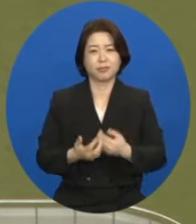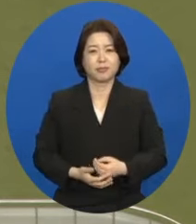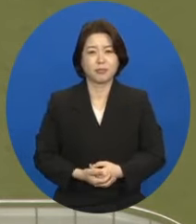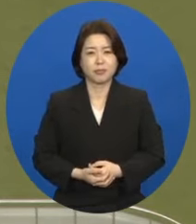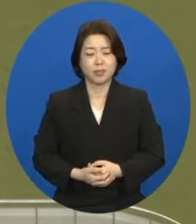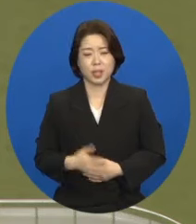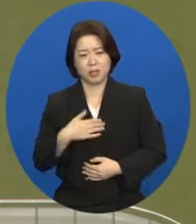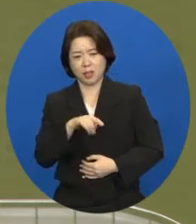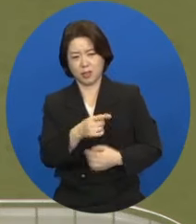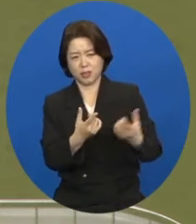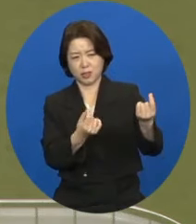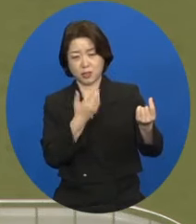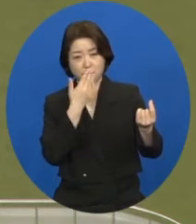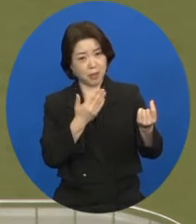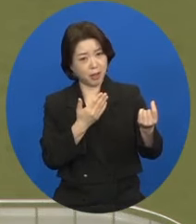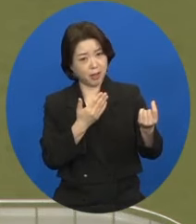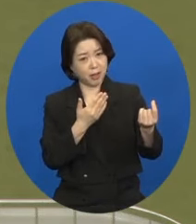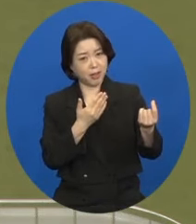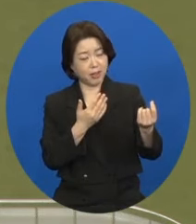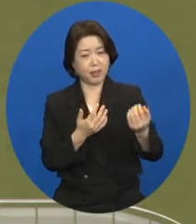나라면 저렇게 할 수 있었을까?